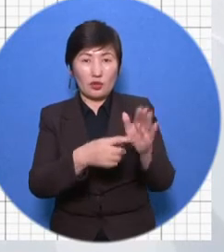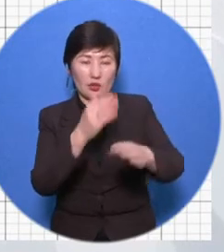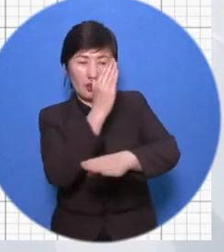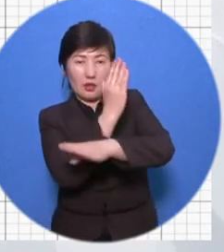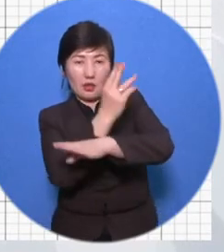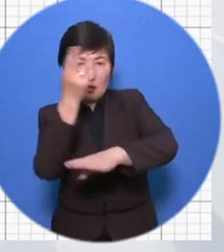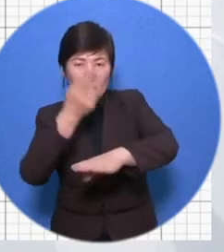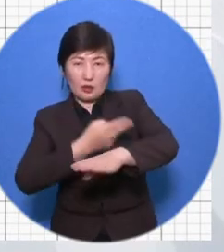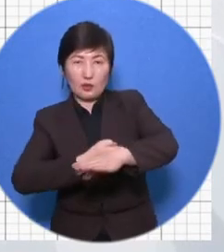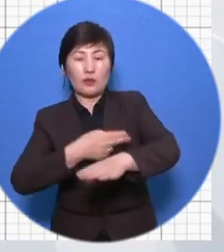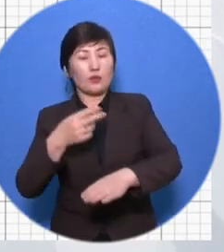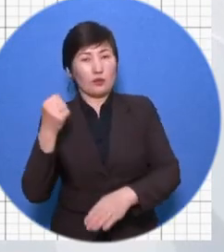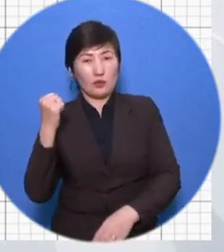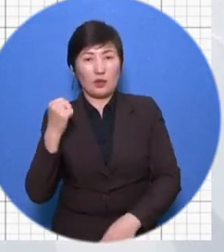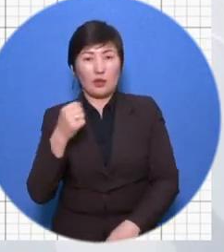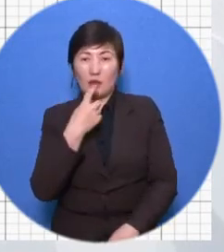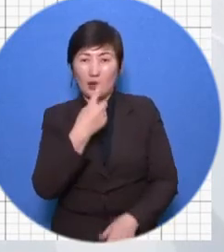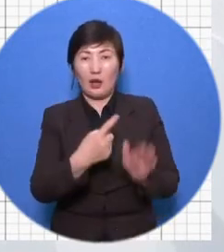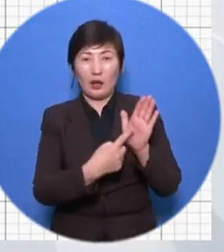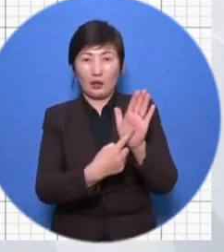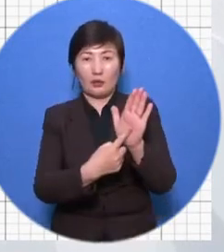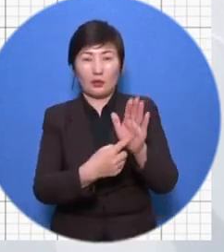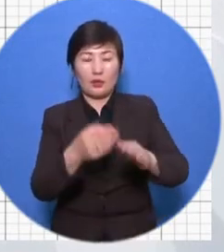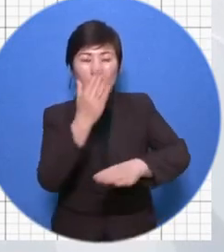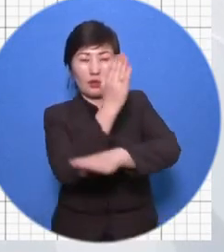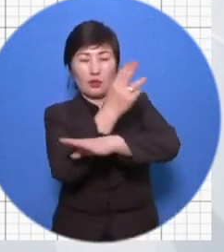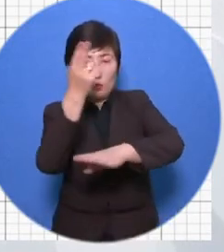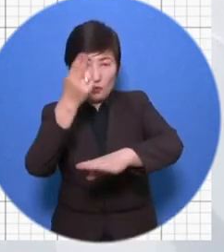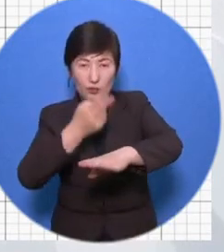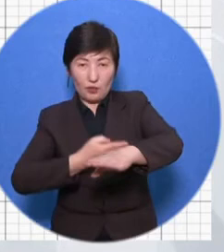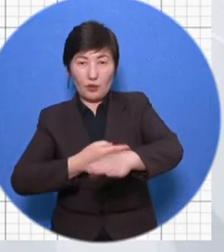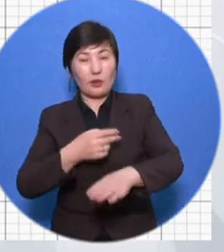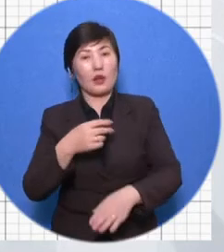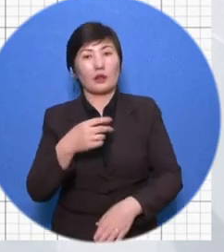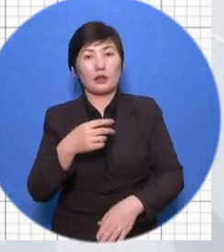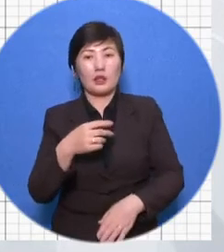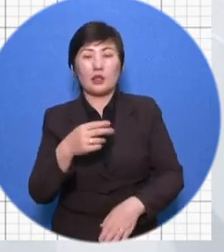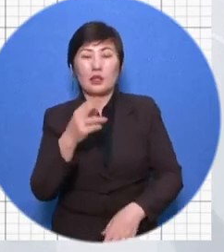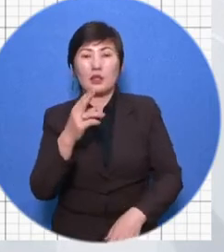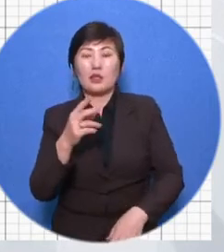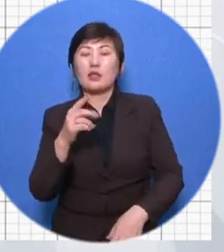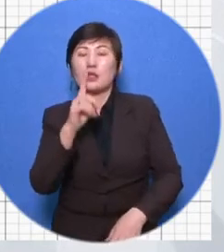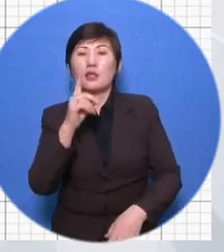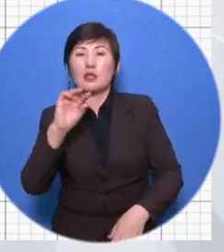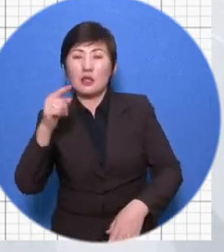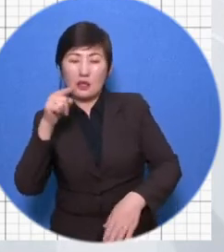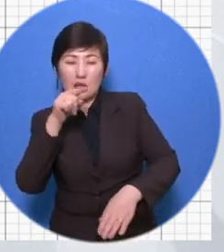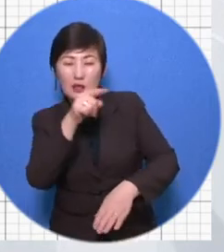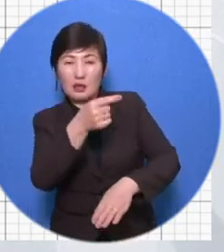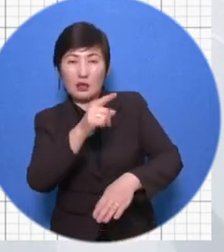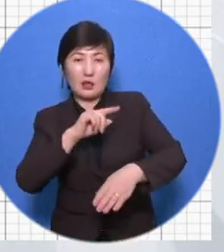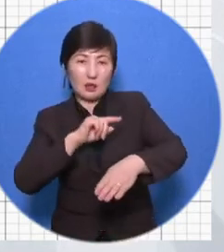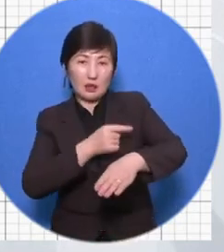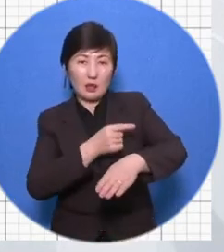чаддаг болсон учраас энэ шулуунаа зураад энэ шулуун дээрээ тухайн координаттай цэгүүдийг